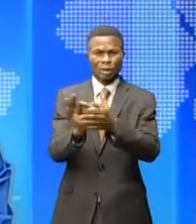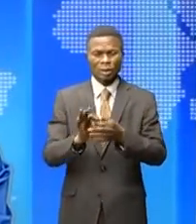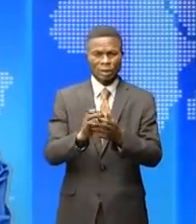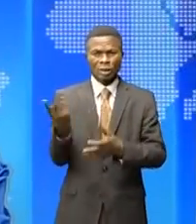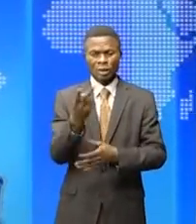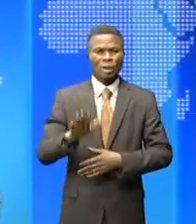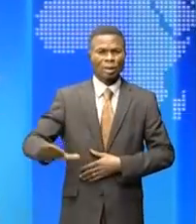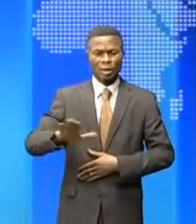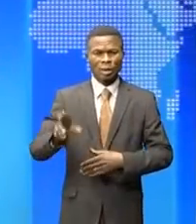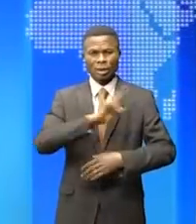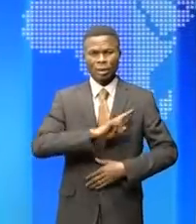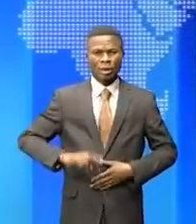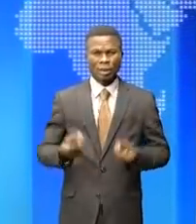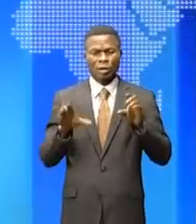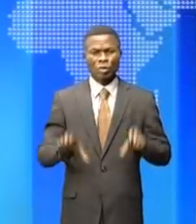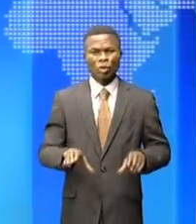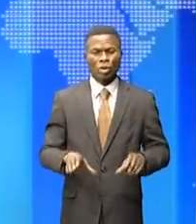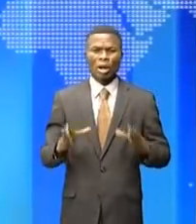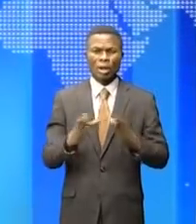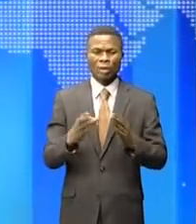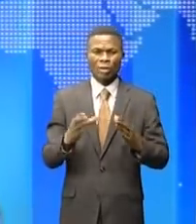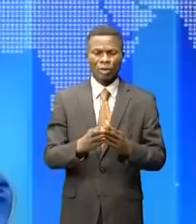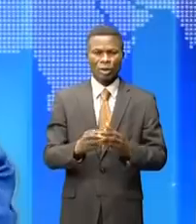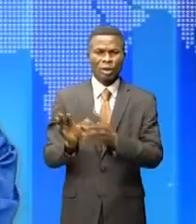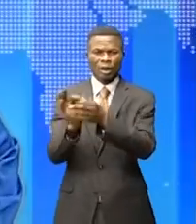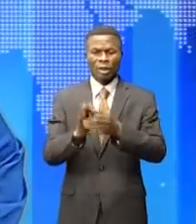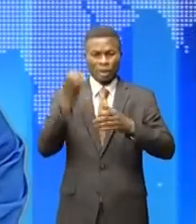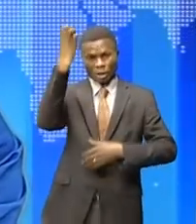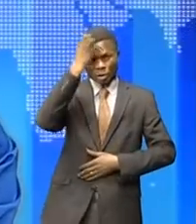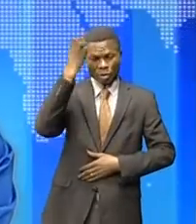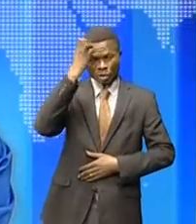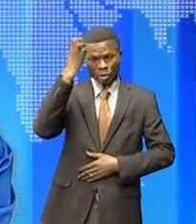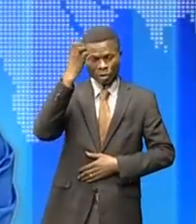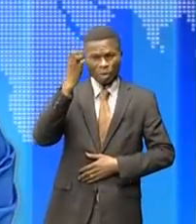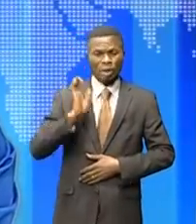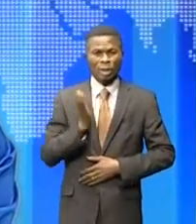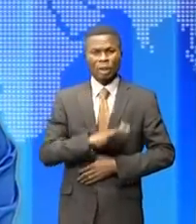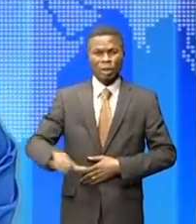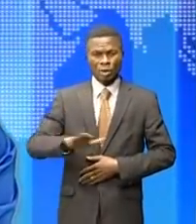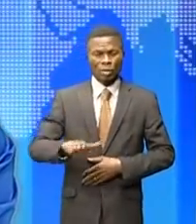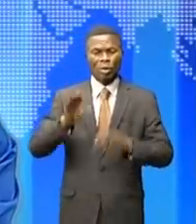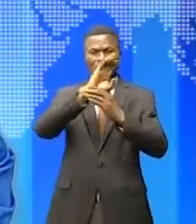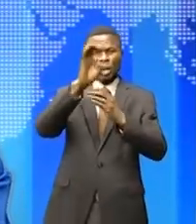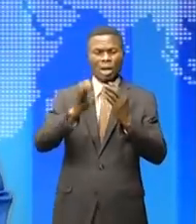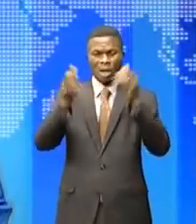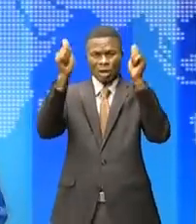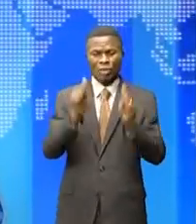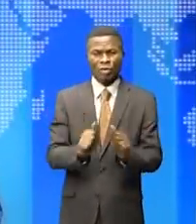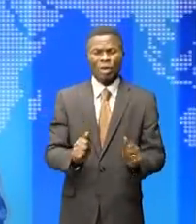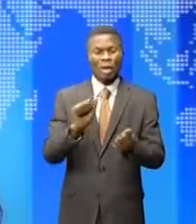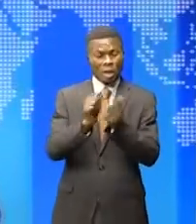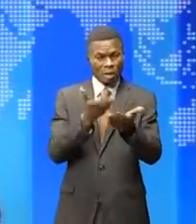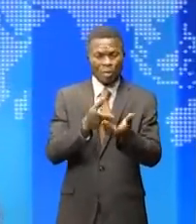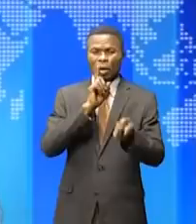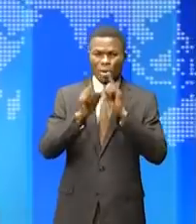entre la république démocratique du congo et l'union européenne au niveau national que continental cg au coeur